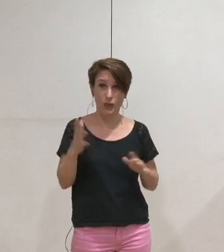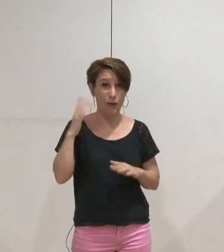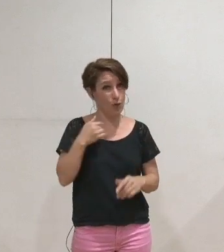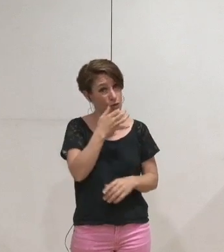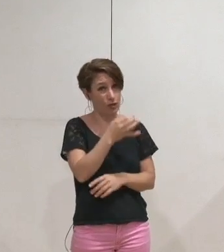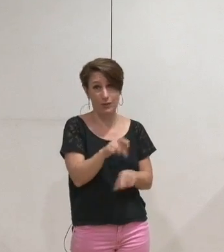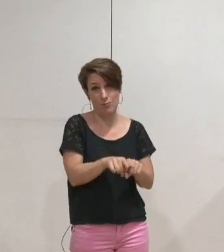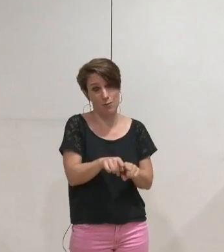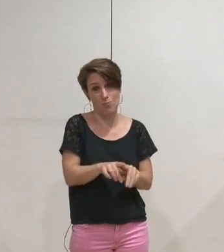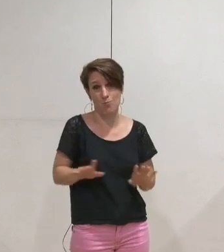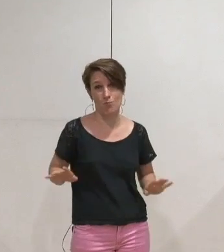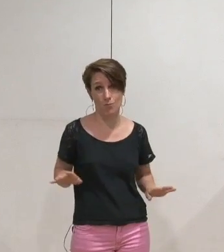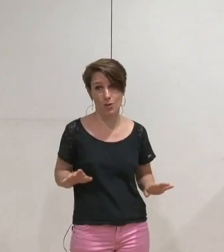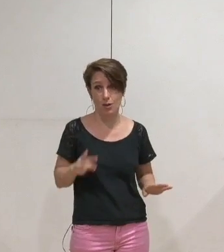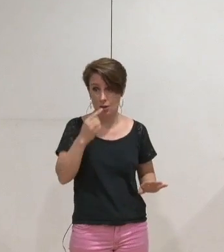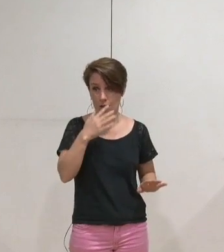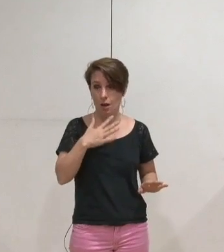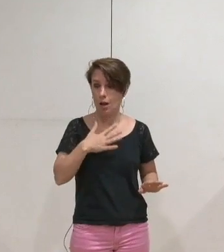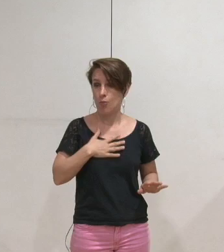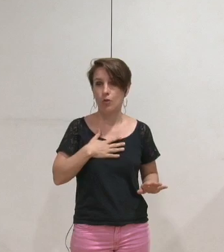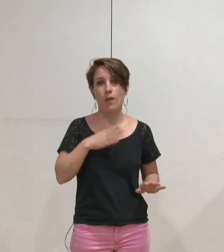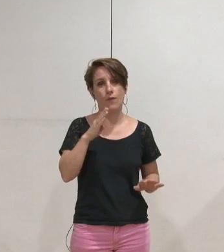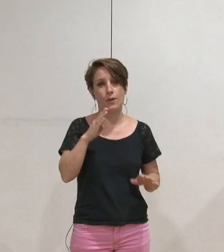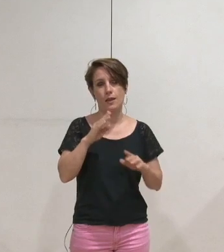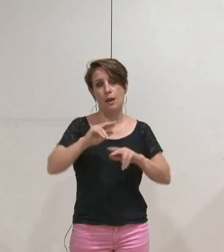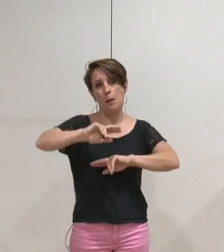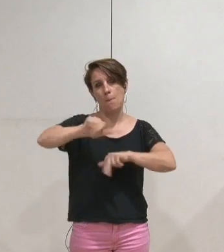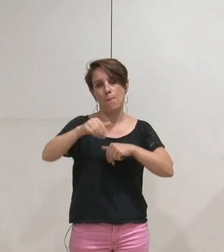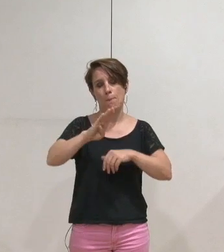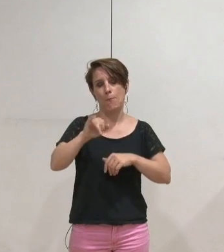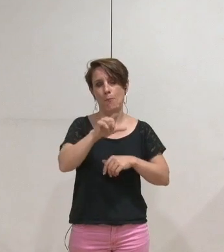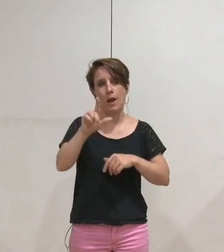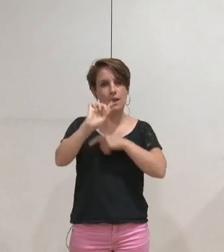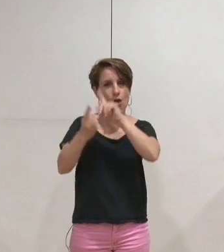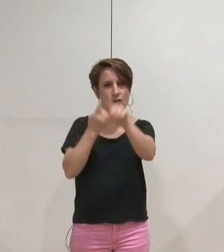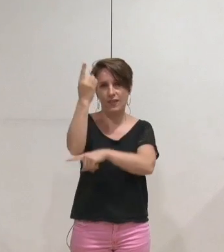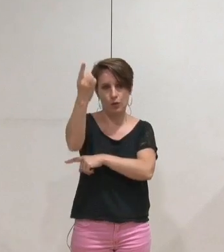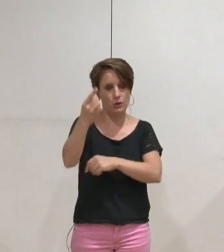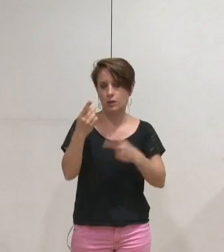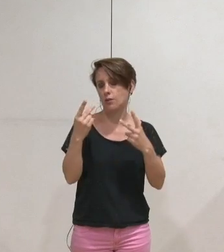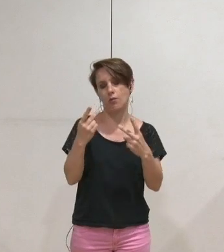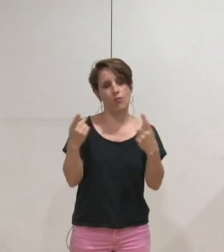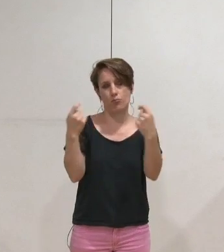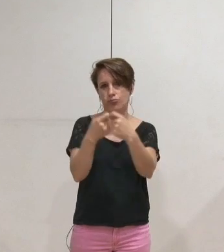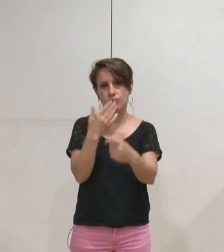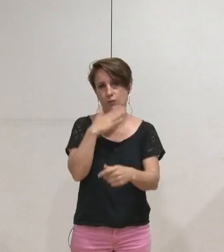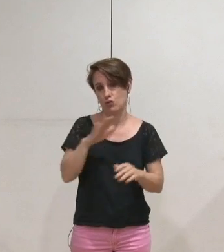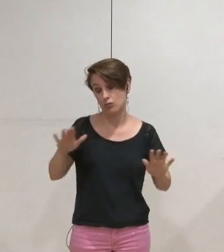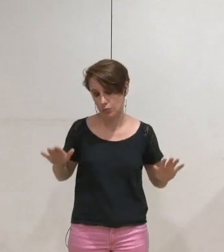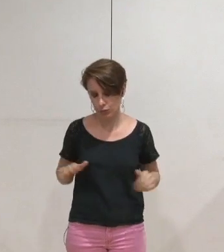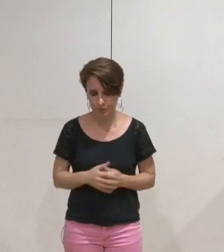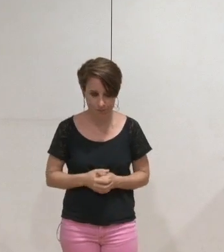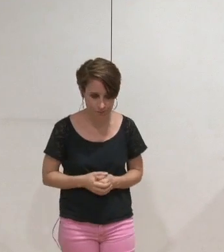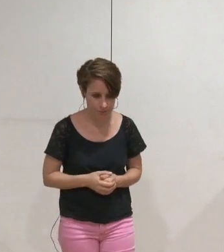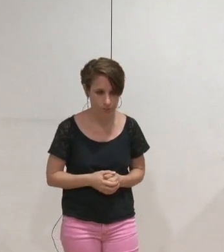l'époque parce que je pense qu'un bail enfitaotique fera très bien l'affaire mais j'ai l'impression que ce que j'avais annoncé c'està-dire la non